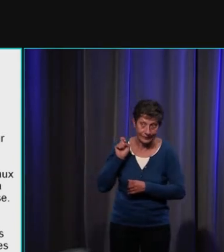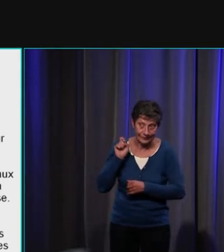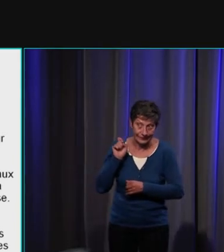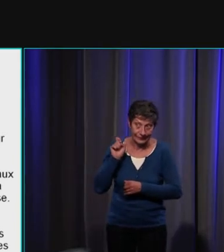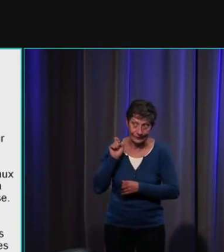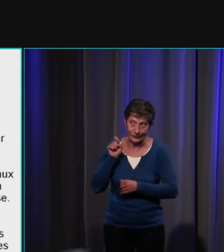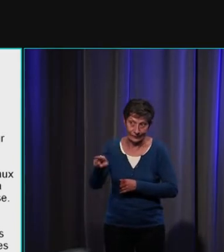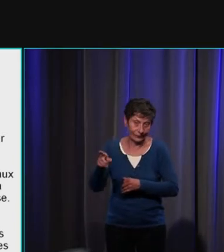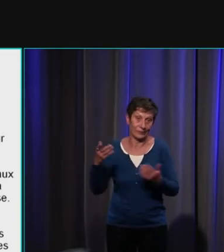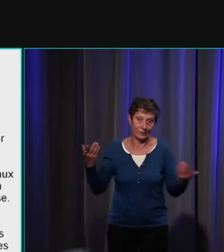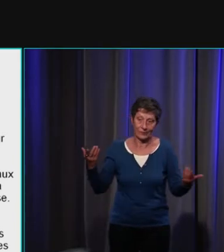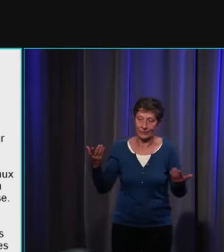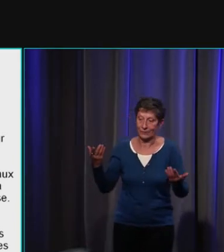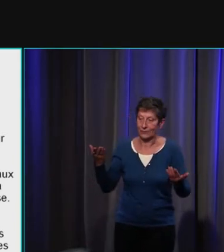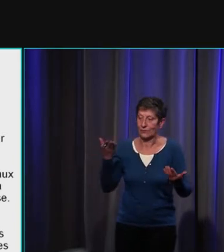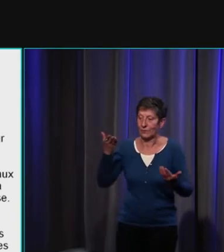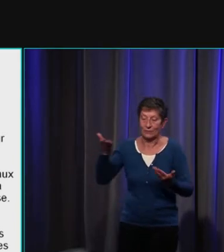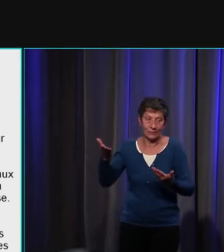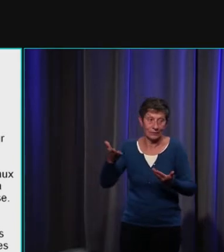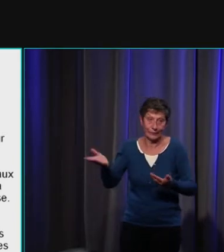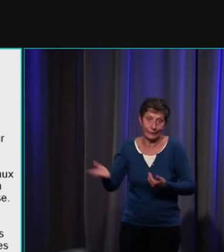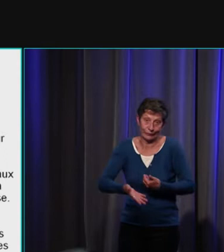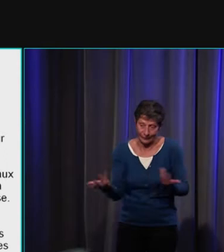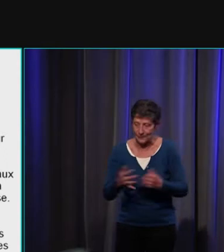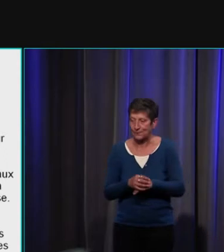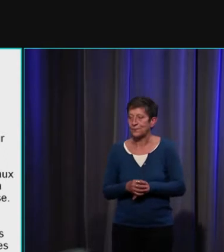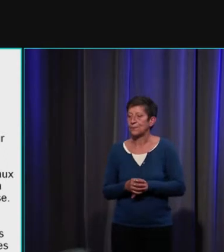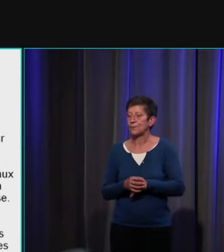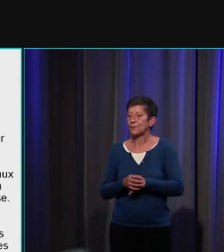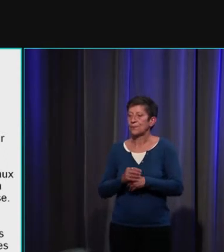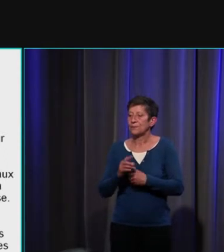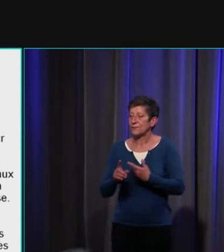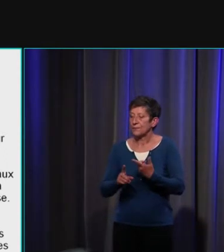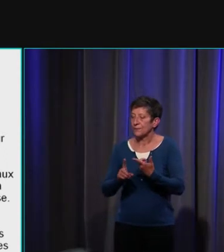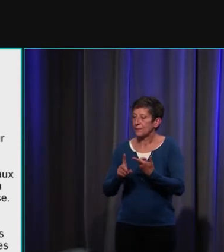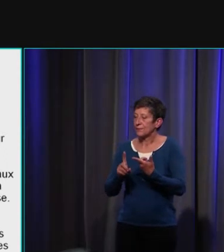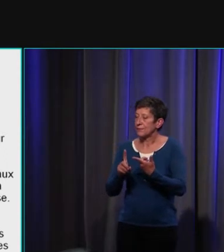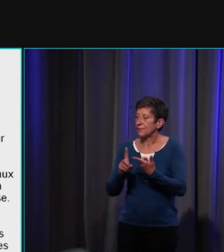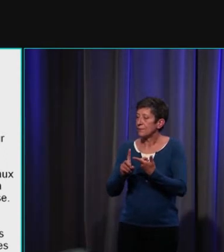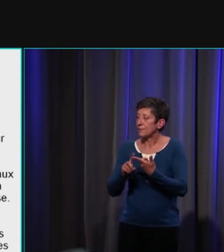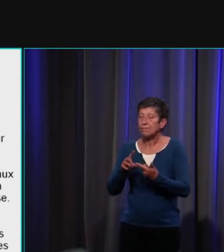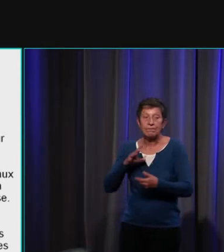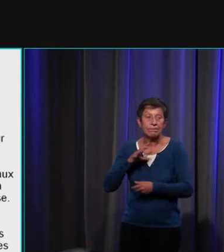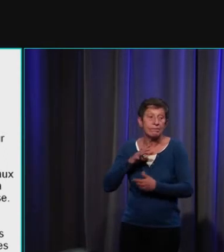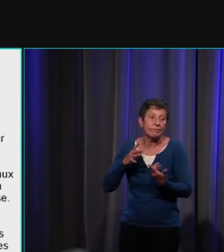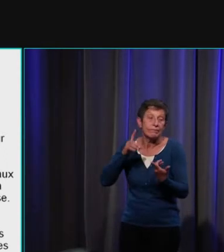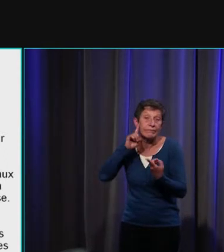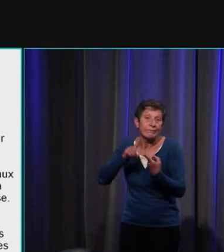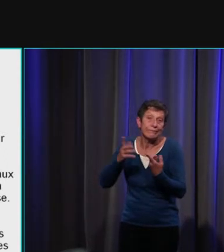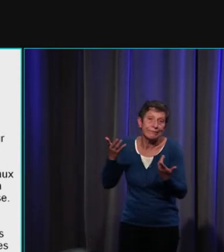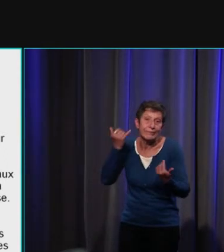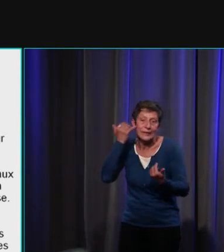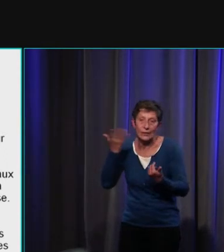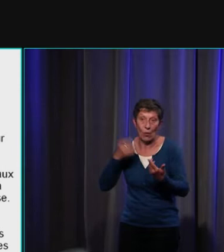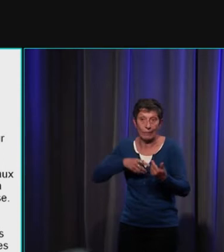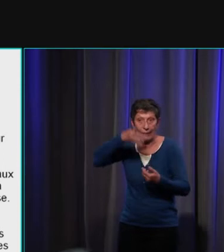a pas marché deuxième idée il y a des latins un peu comme les pieds noirs à